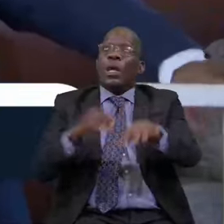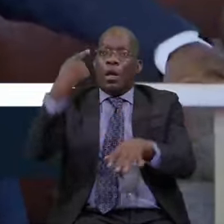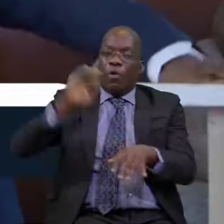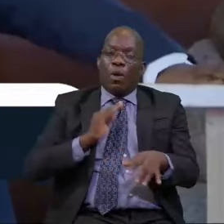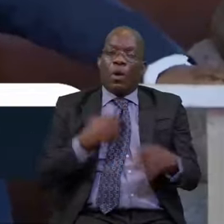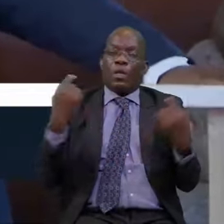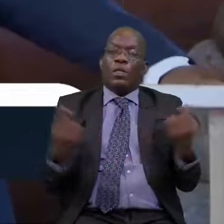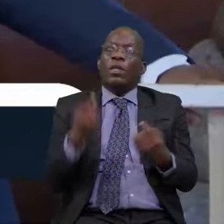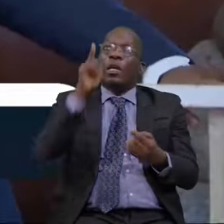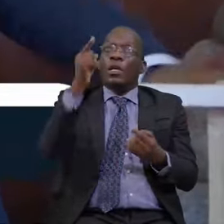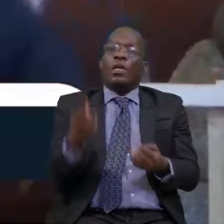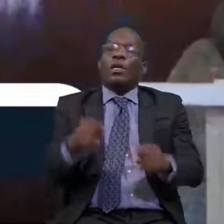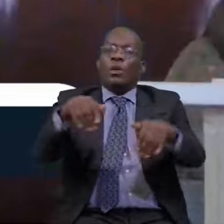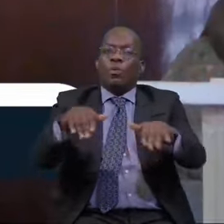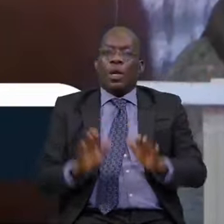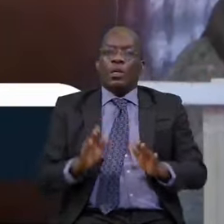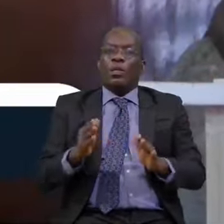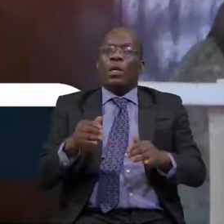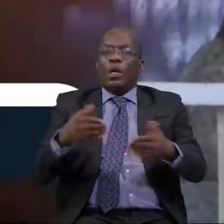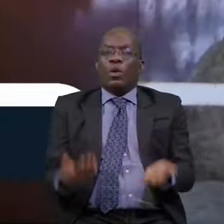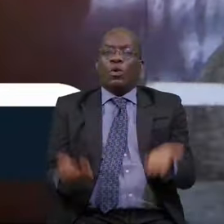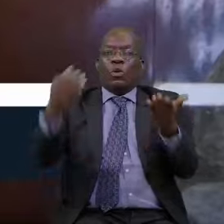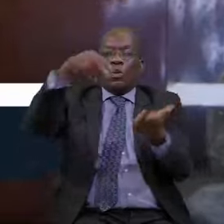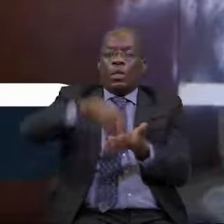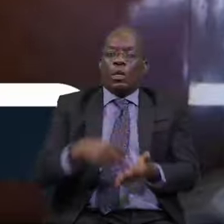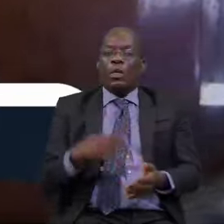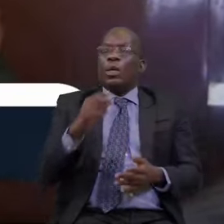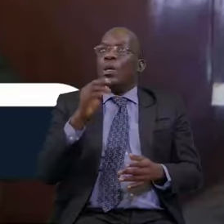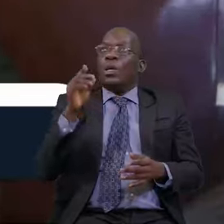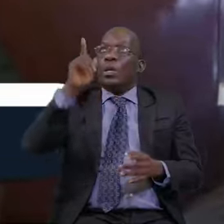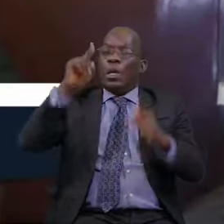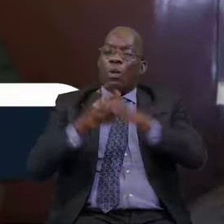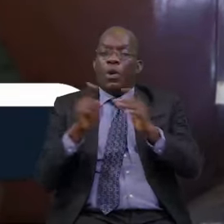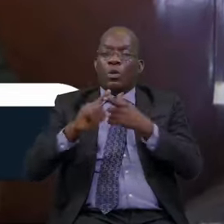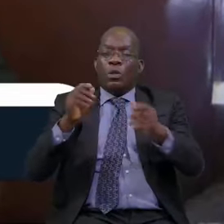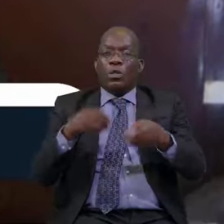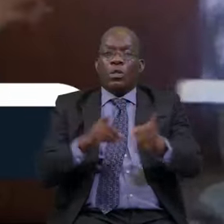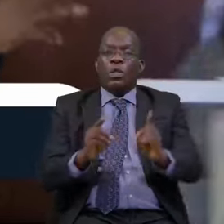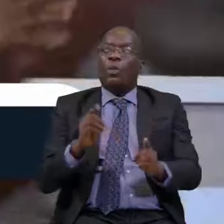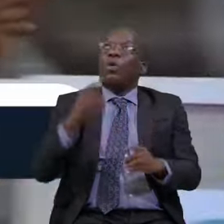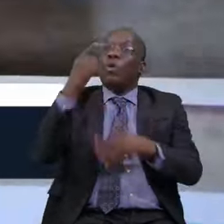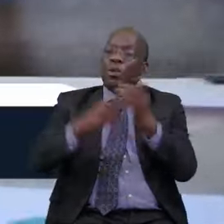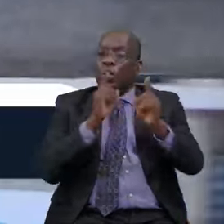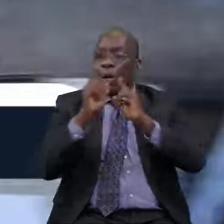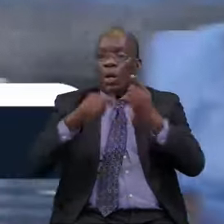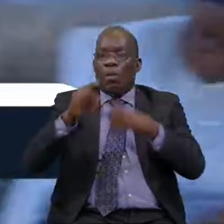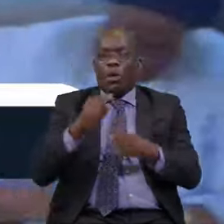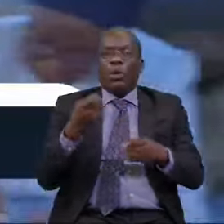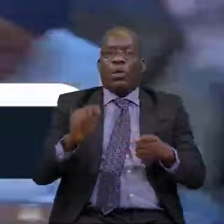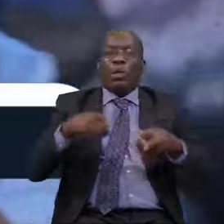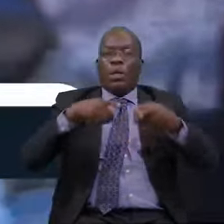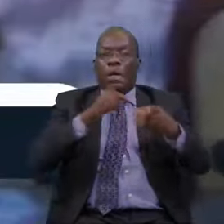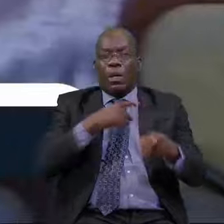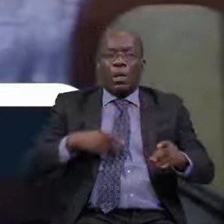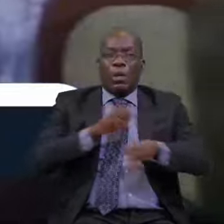enseveli, ressuscité, et maintenant il est apparu à ses disciples. De quoi parlait-il? Il parlait du royaume de Dieu. Il avait une